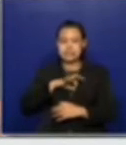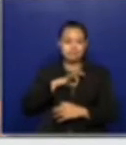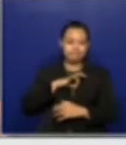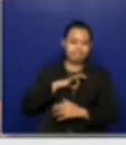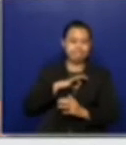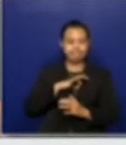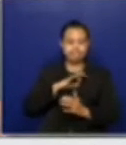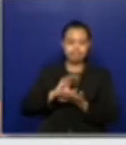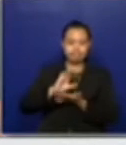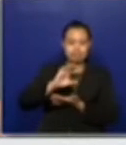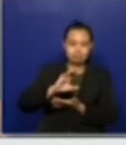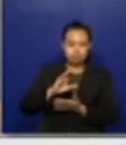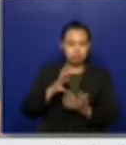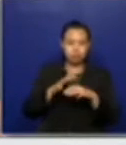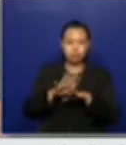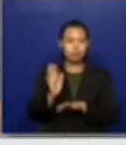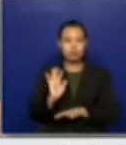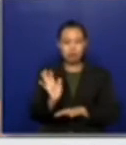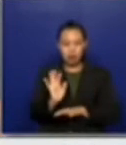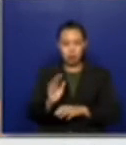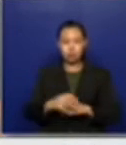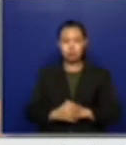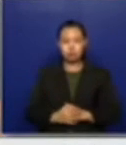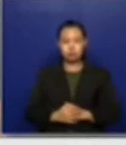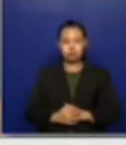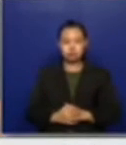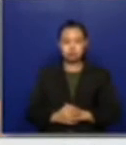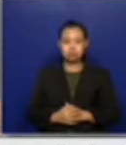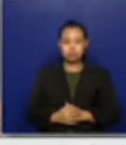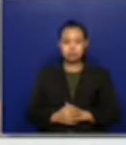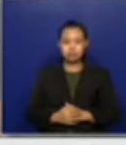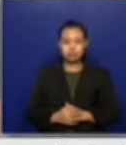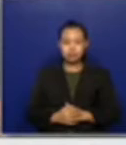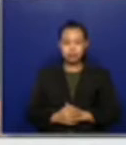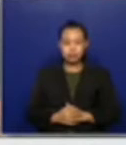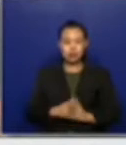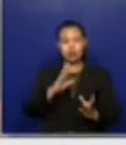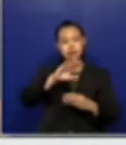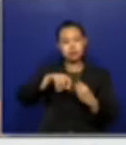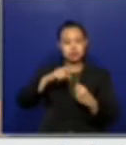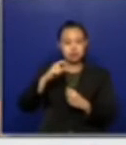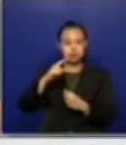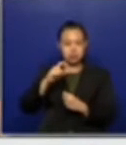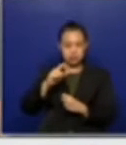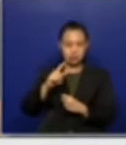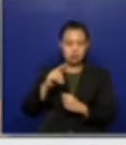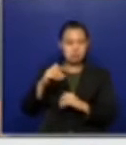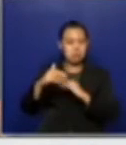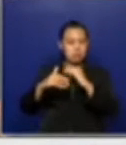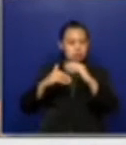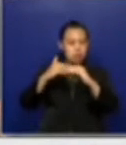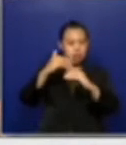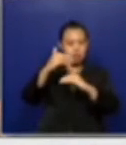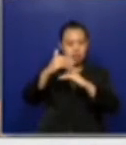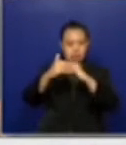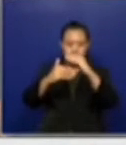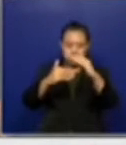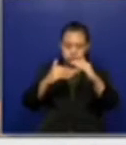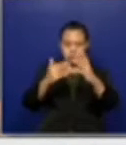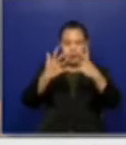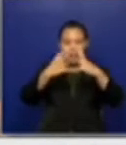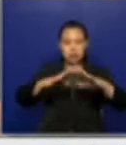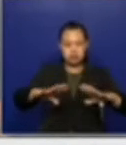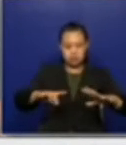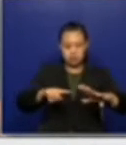ได้ยากอย่างยิ่งดังนั้นการเจริญเติบโตทางเศรษฐกิจ จึงเติบโตต่ำสุดใน10ประเทศอาเซียน